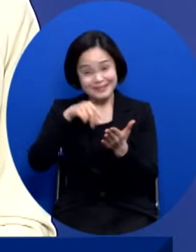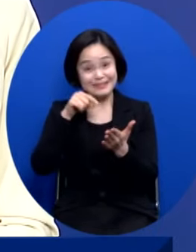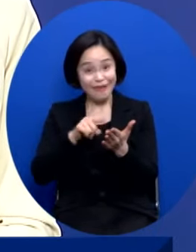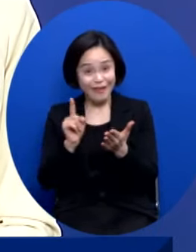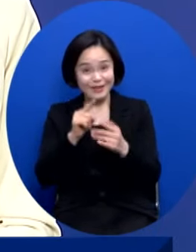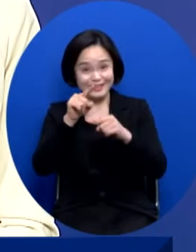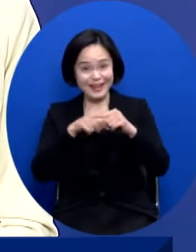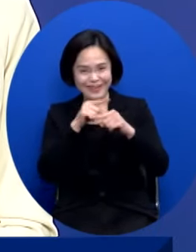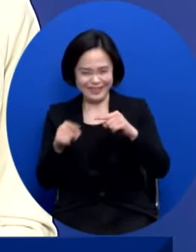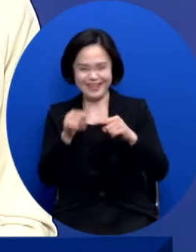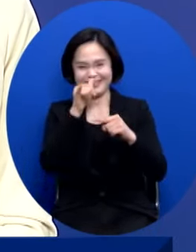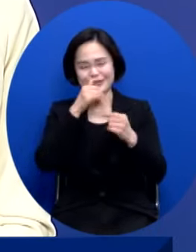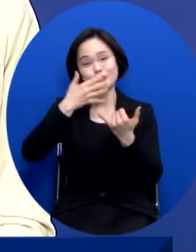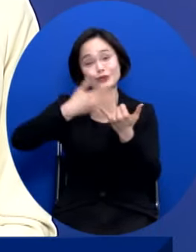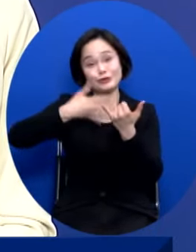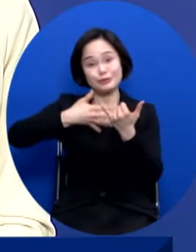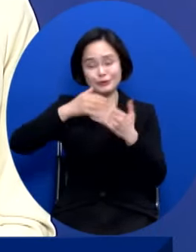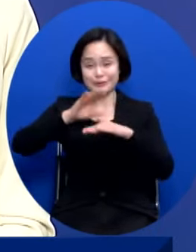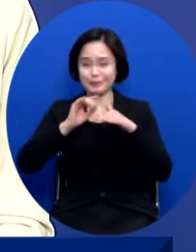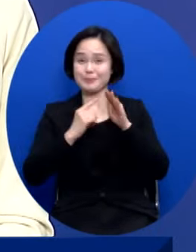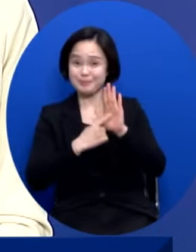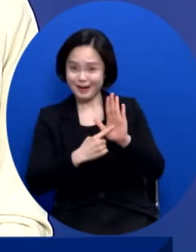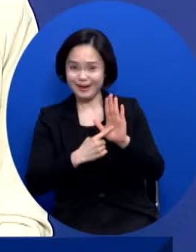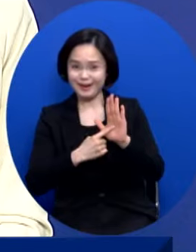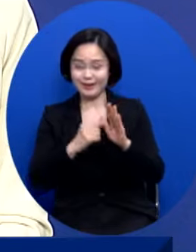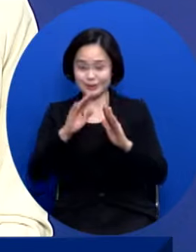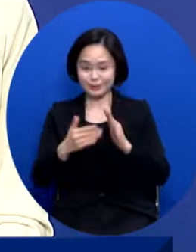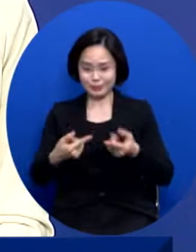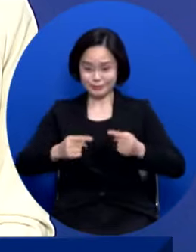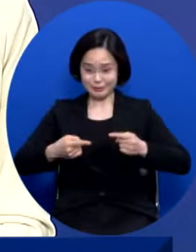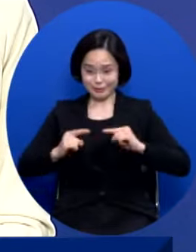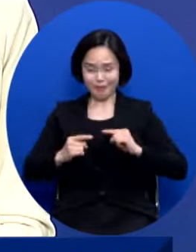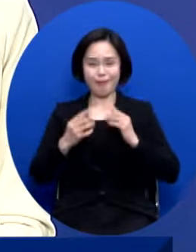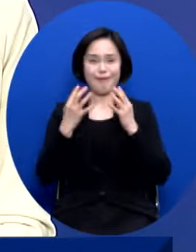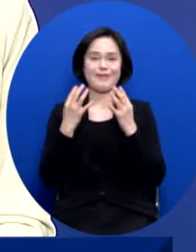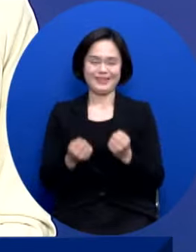함께 참여했다고 하는데요. 전상민 기자가 그 소식 전해드립니다.